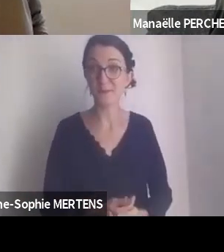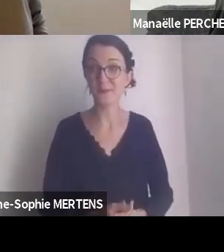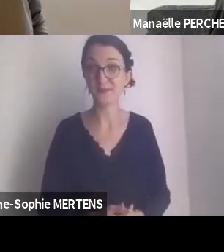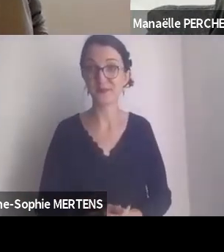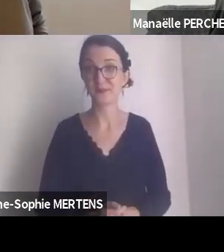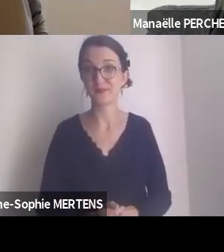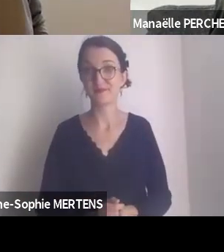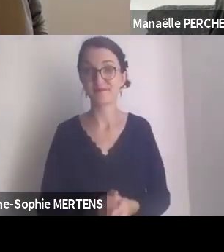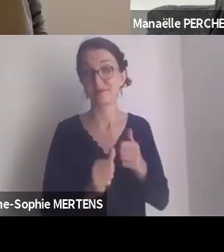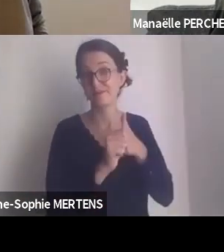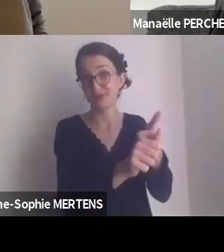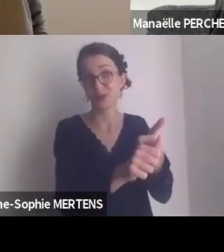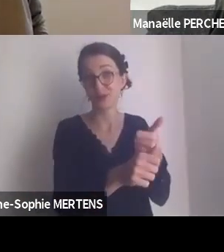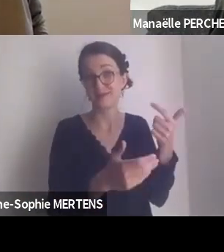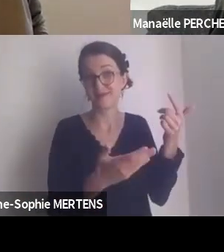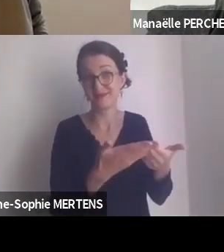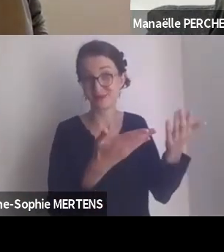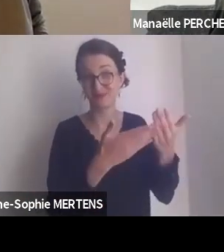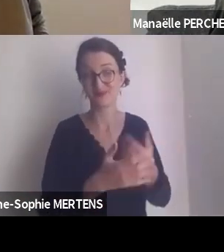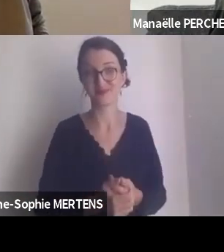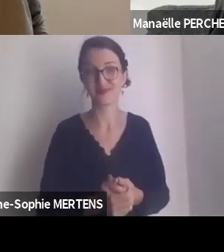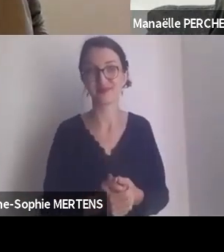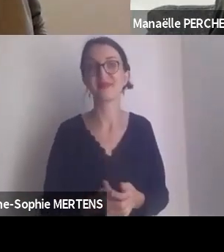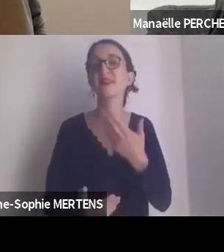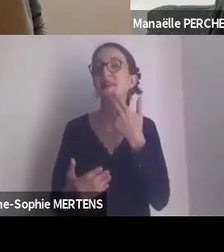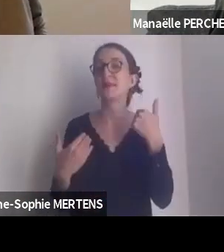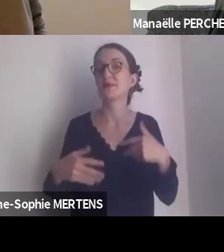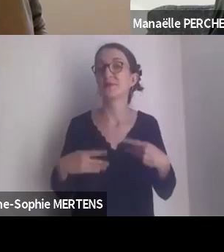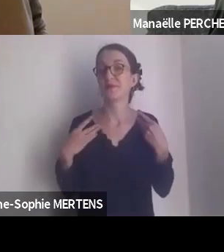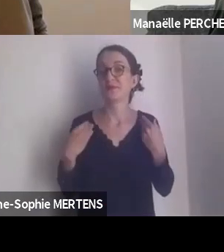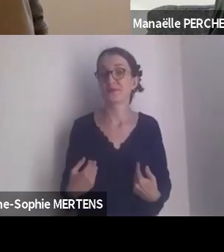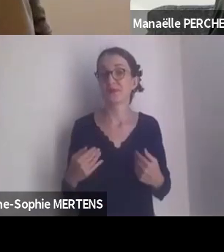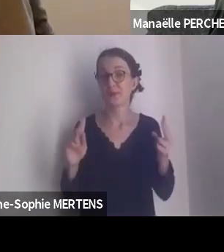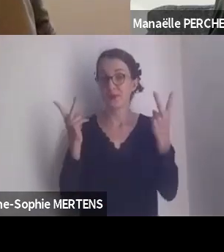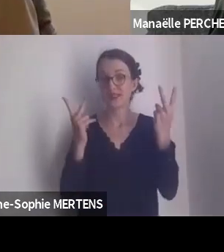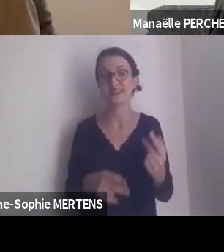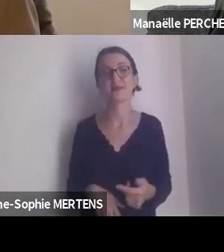Merci beaucoup. En tout cas, sur cette question, je pense que c'est encore une fois une question évidemment très personnelle.